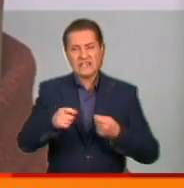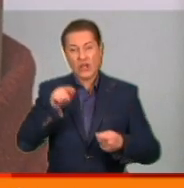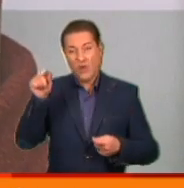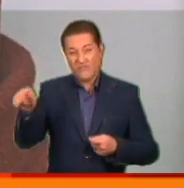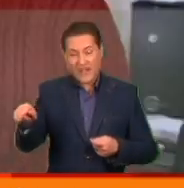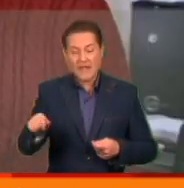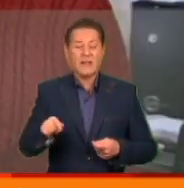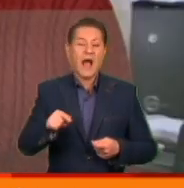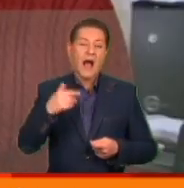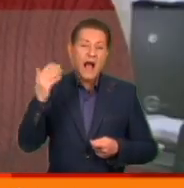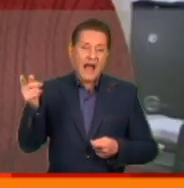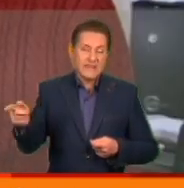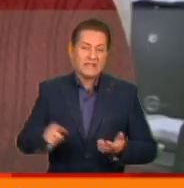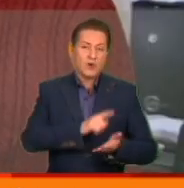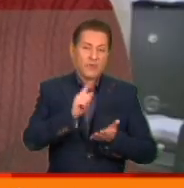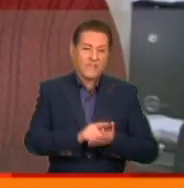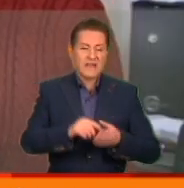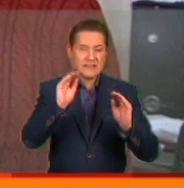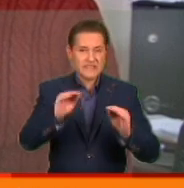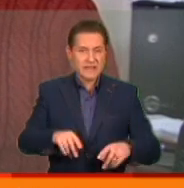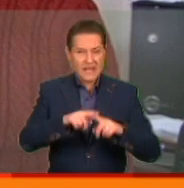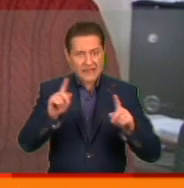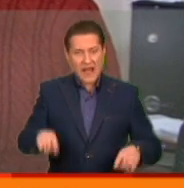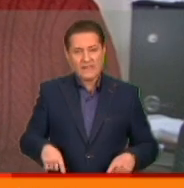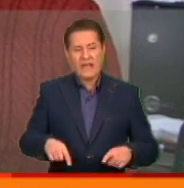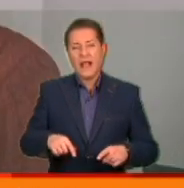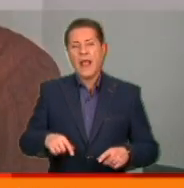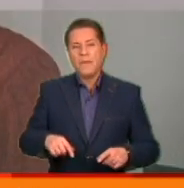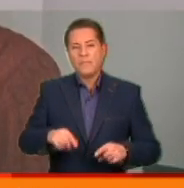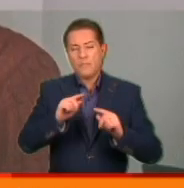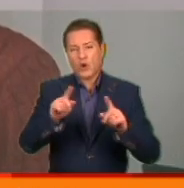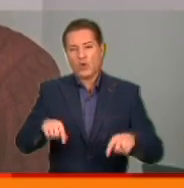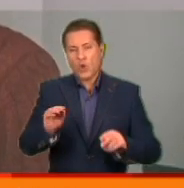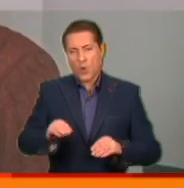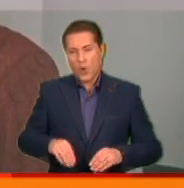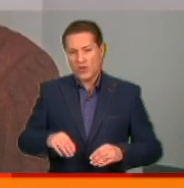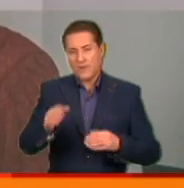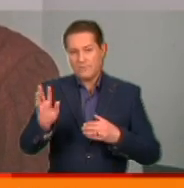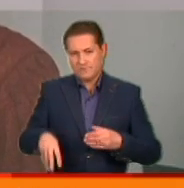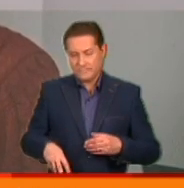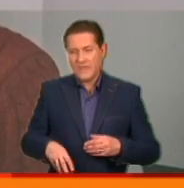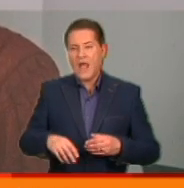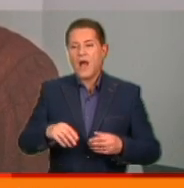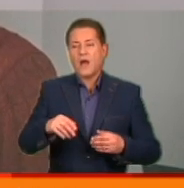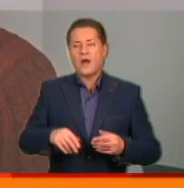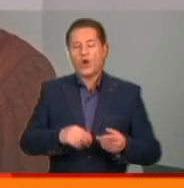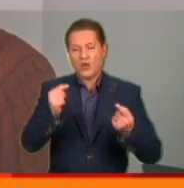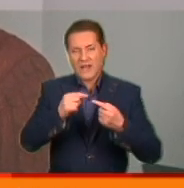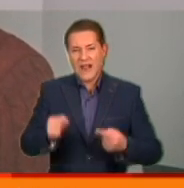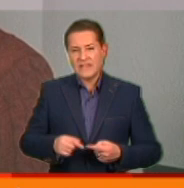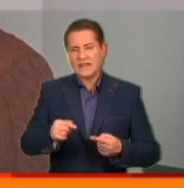а ті зі свого боку зобов'язані складати на порушників приписи. В приписах може бути встановлений конкретний термін,